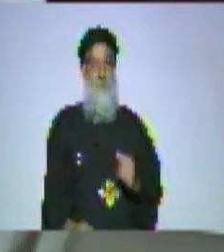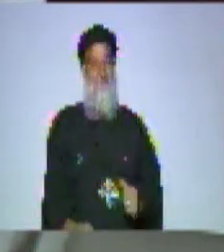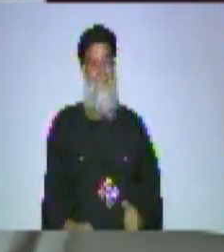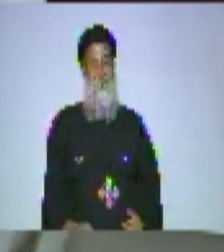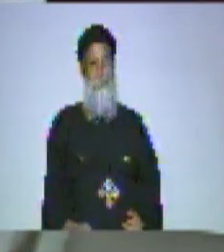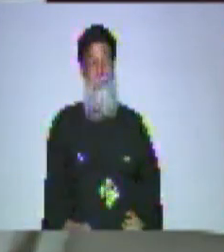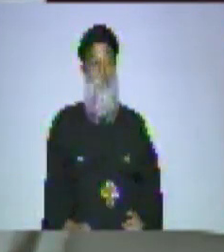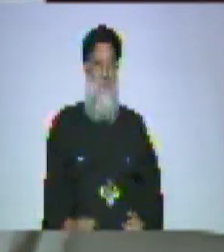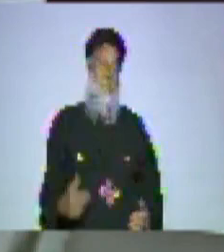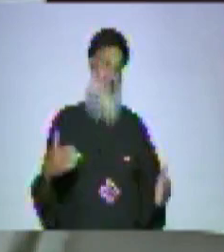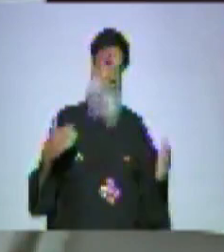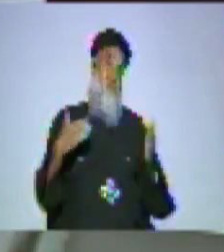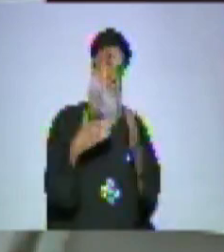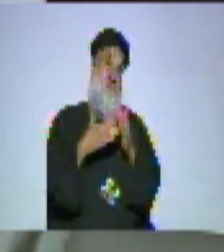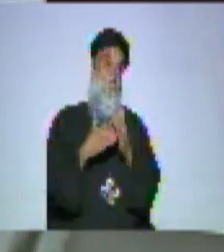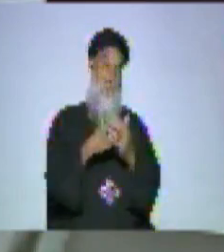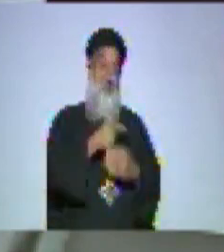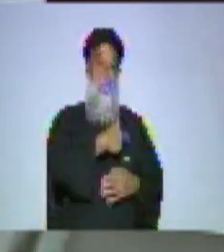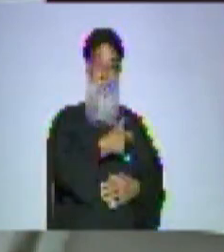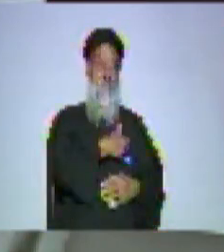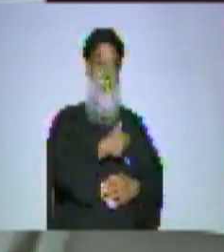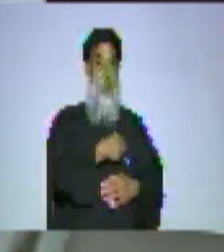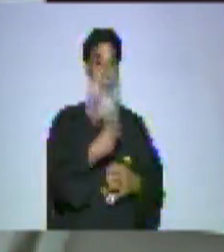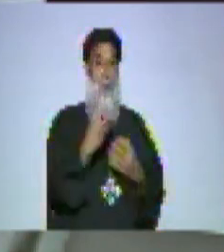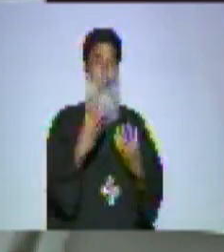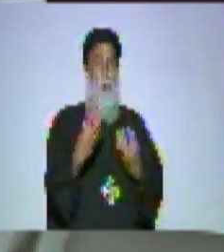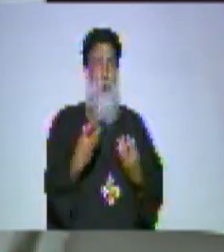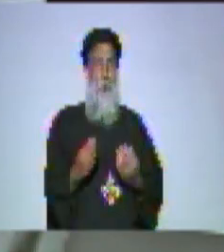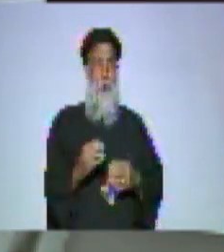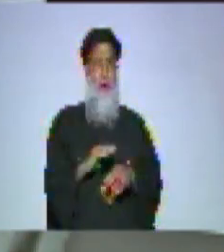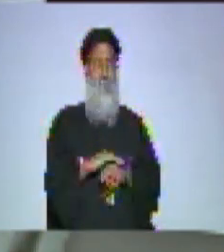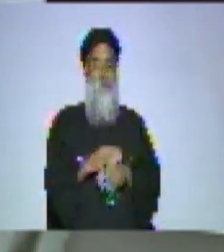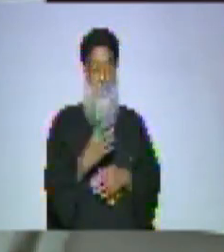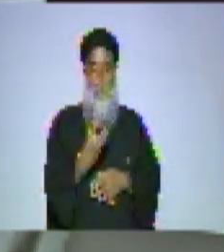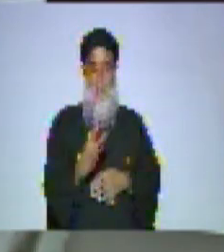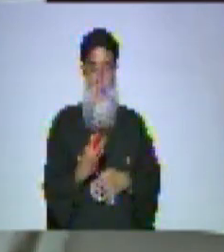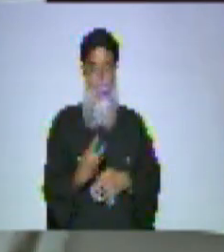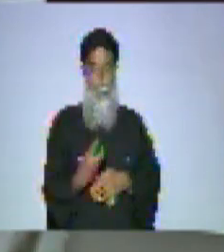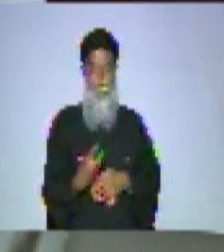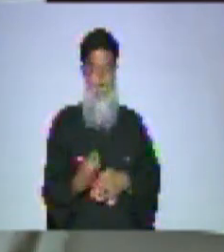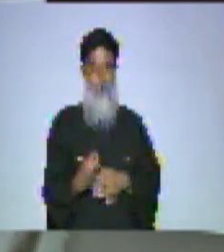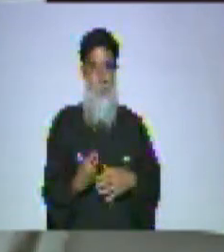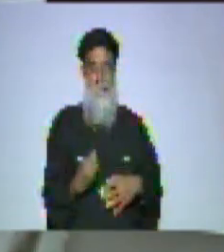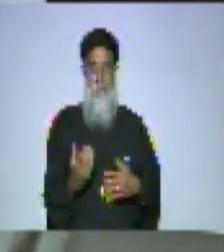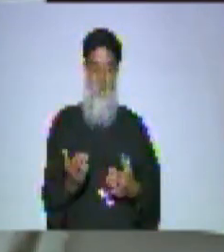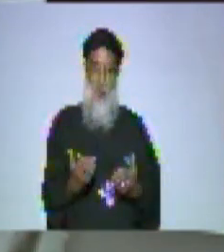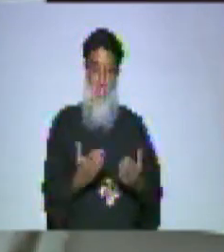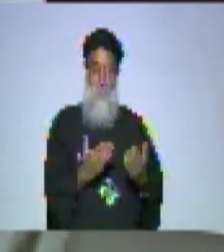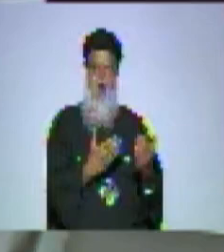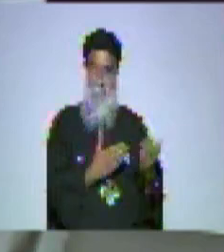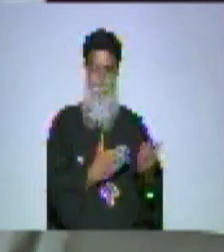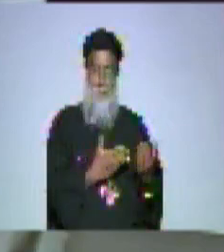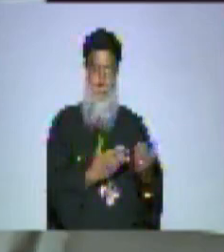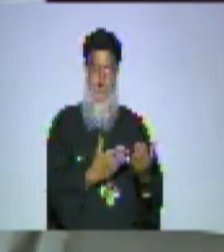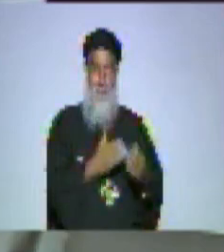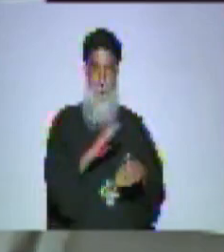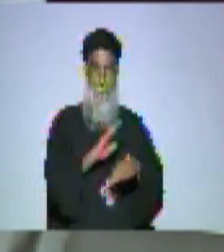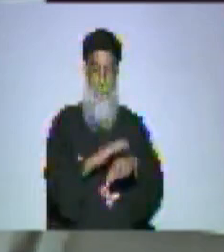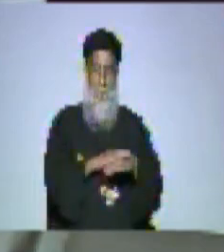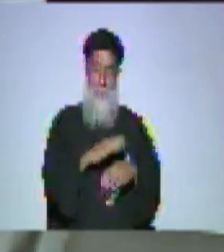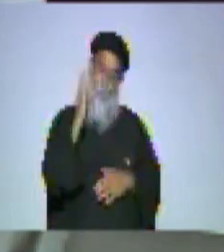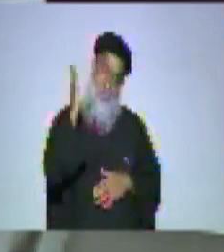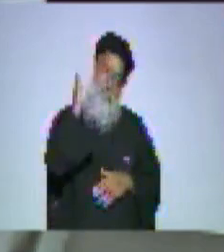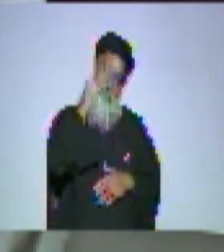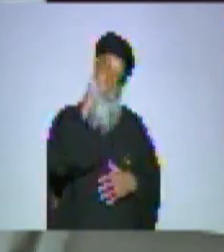لغايه ما فعلا حسيت بالدعوه ودعاني فقلت له انا تحت امر